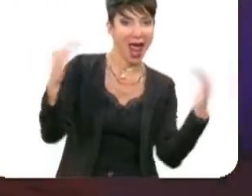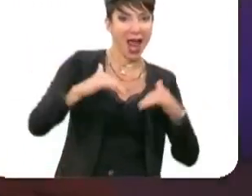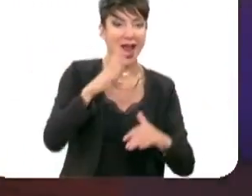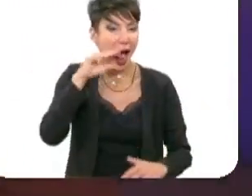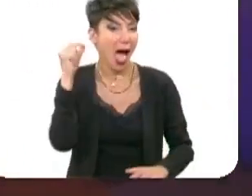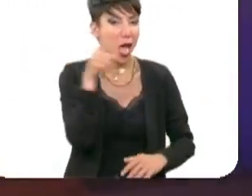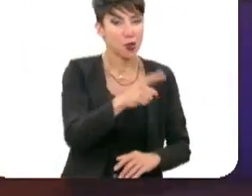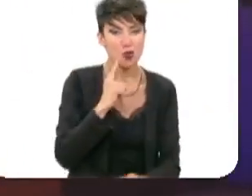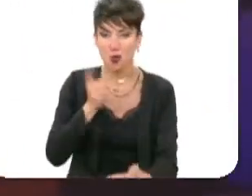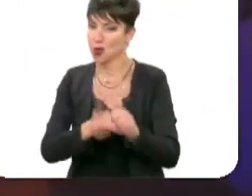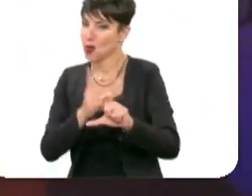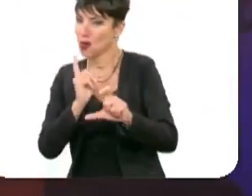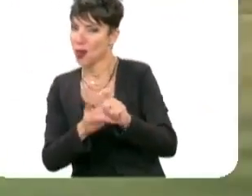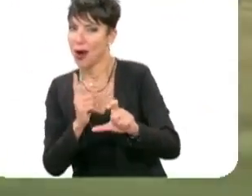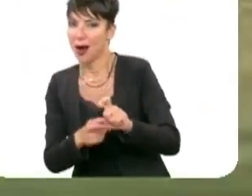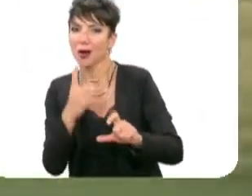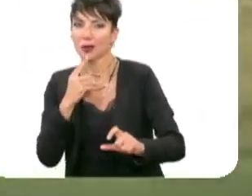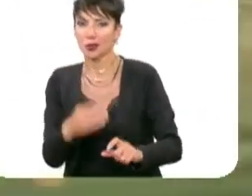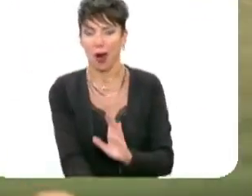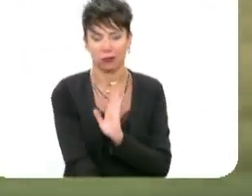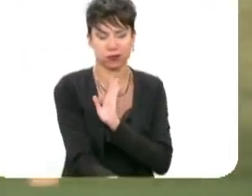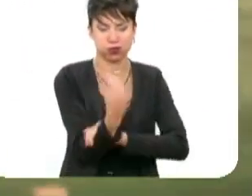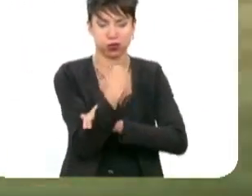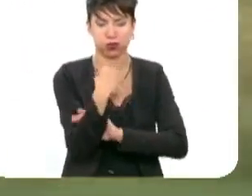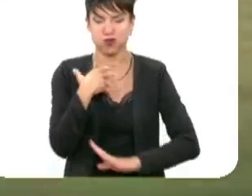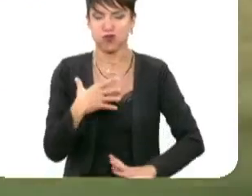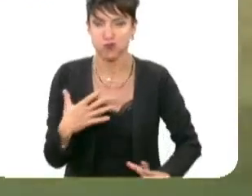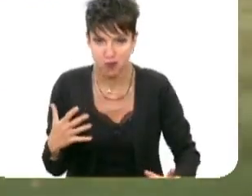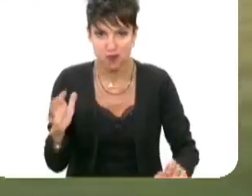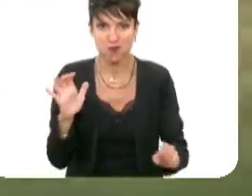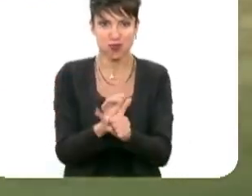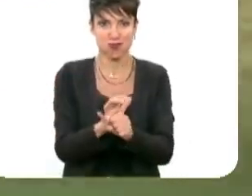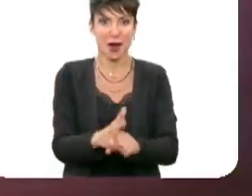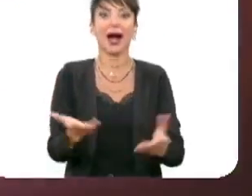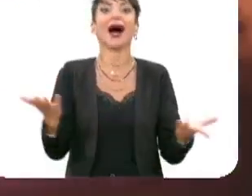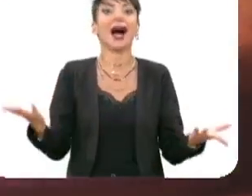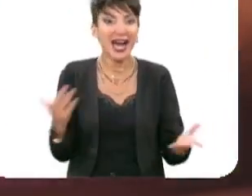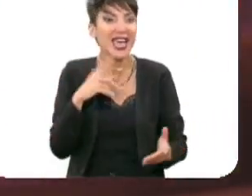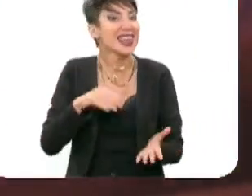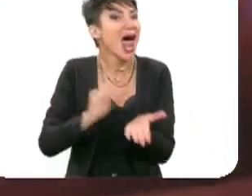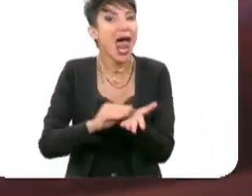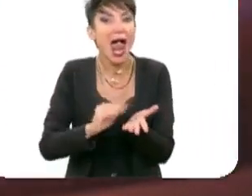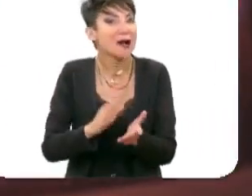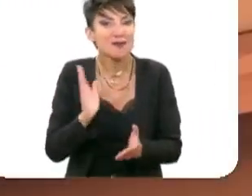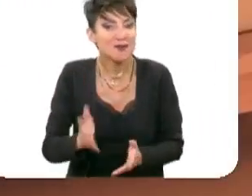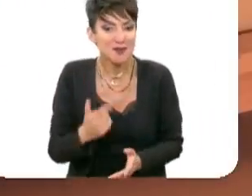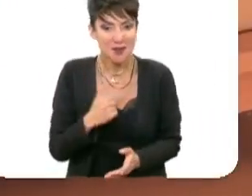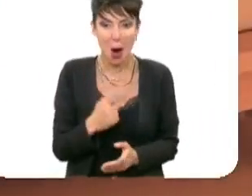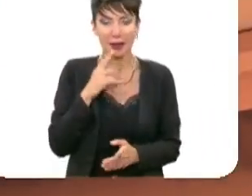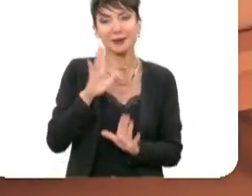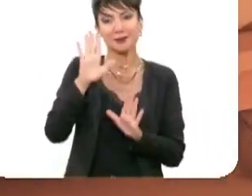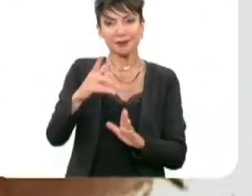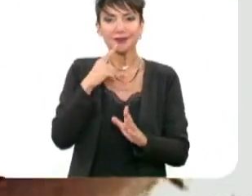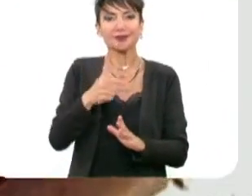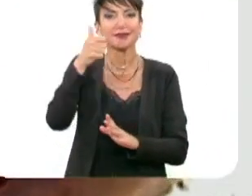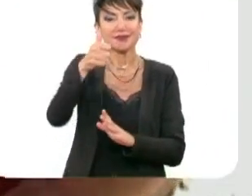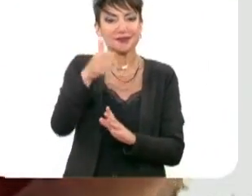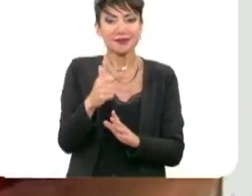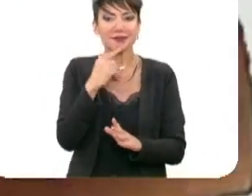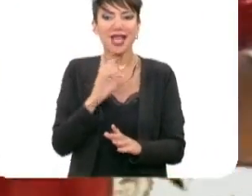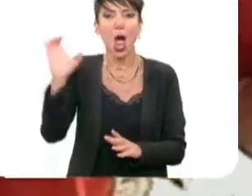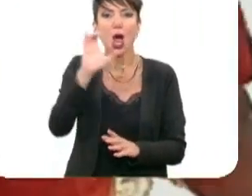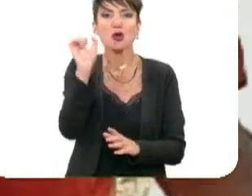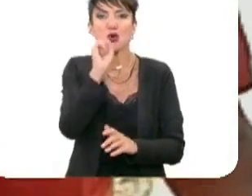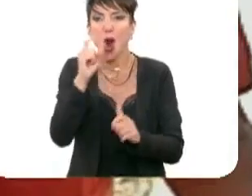κουτσούμπα, φάτε τώρα μια τουλούμπα. Τι άλλο μπορούμε να περιμένουμε από τις γιαγιάδες της Κρήτης? Στα σχόλια μέσα γράφει από Eurovision